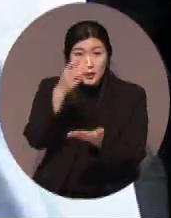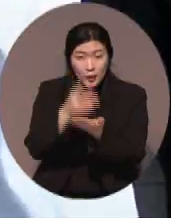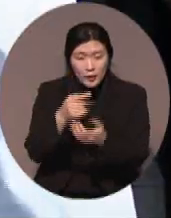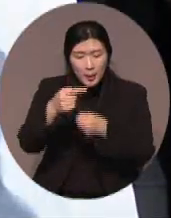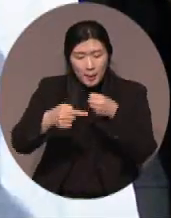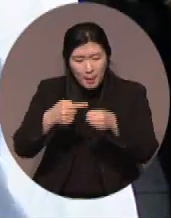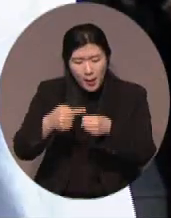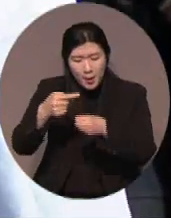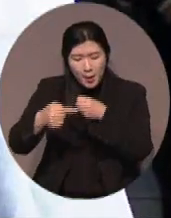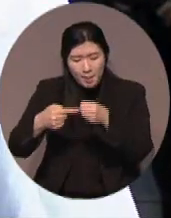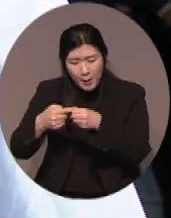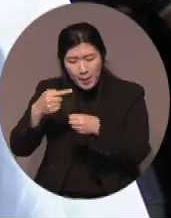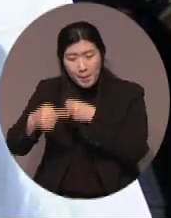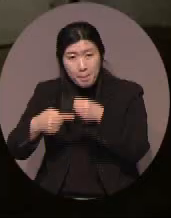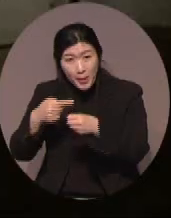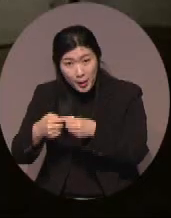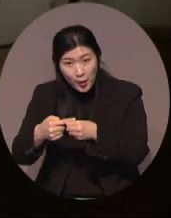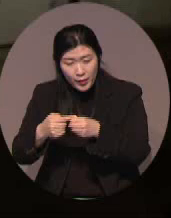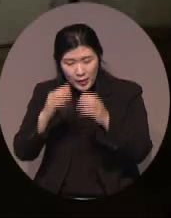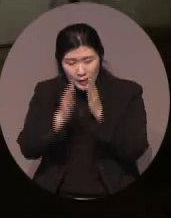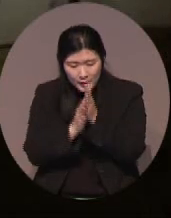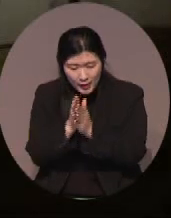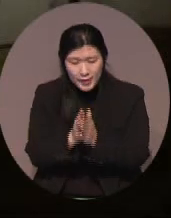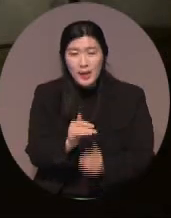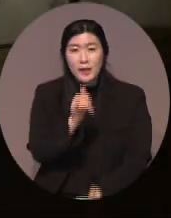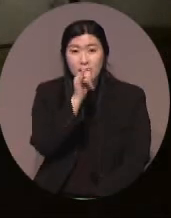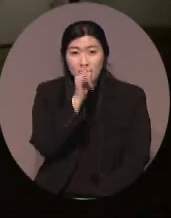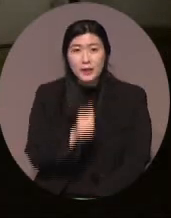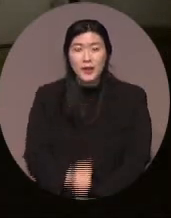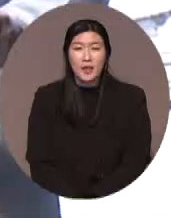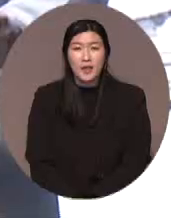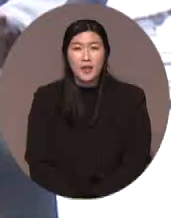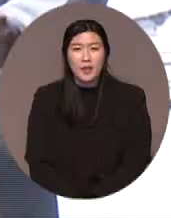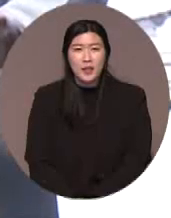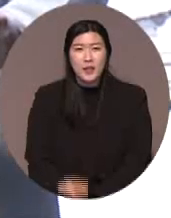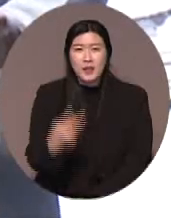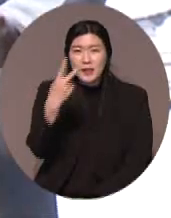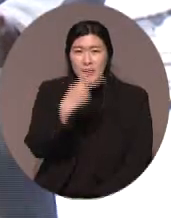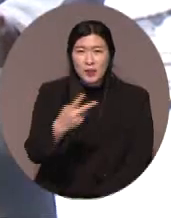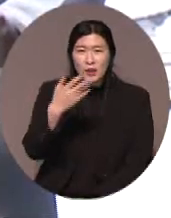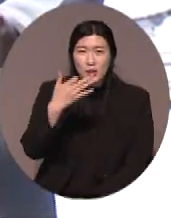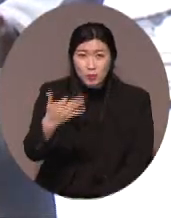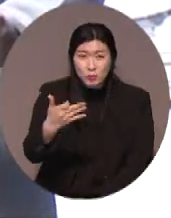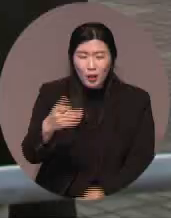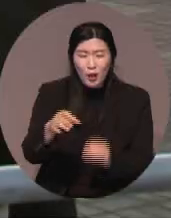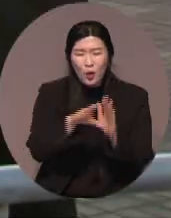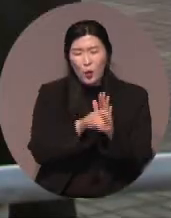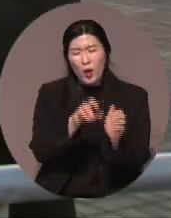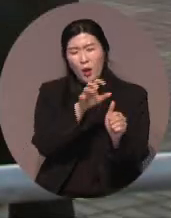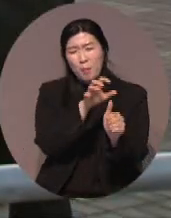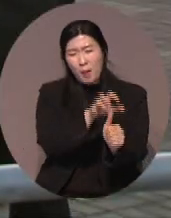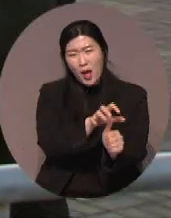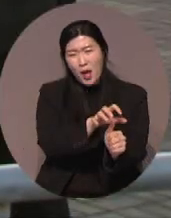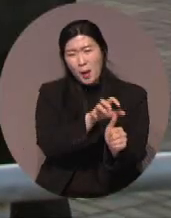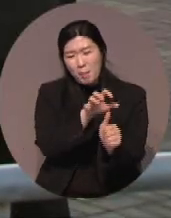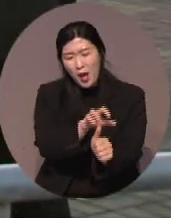이곳에서 아우내 봉화제를 열고 있는데 3.1운동 100주년이던 지난 2019년 행사 이후